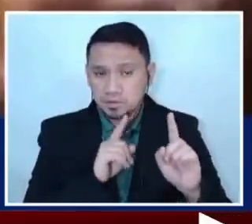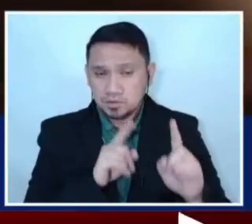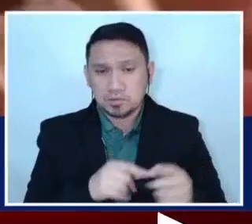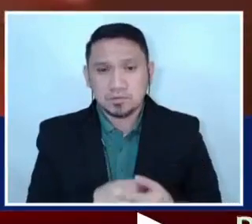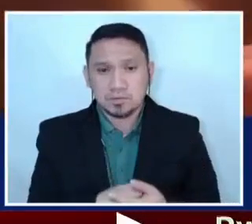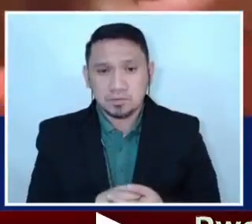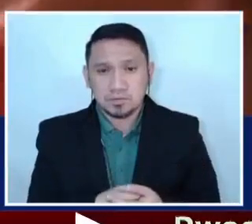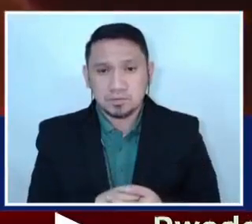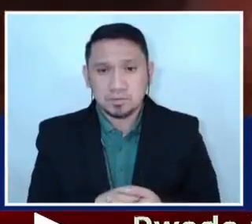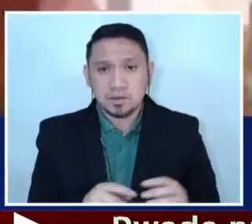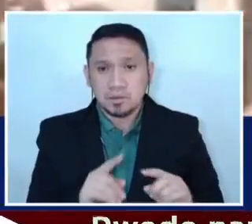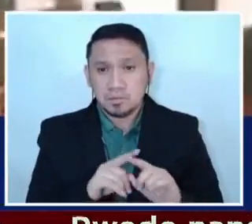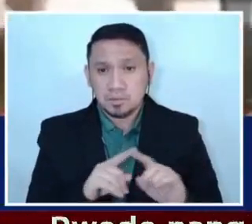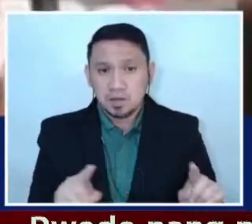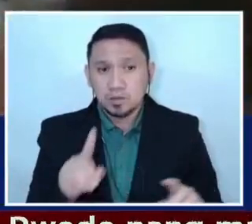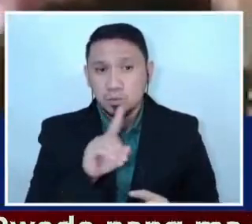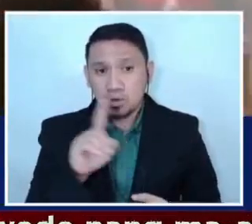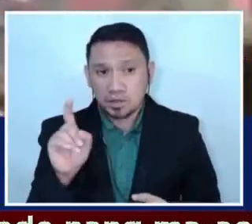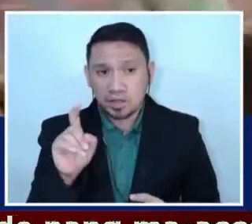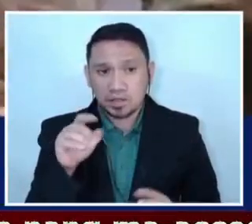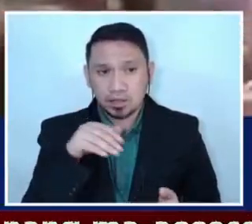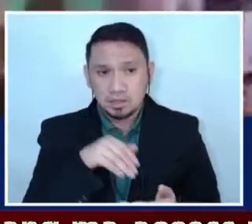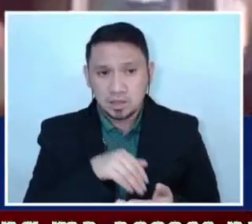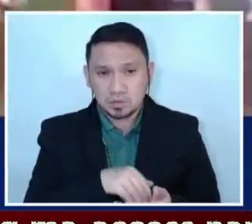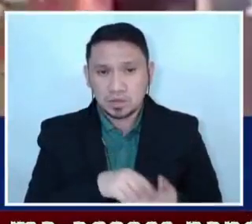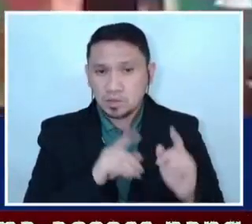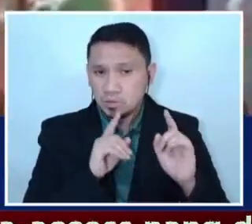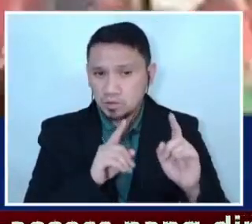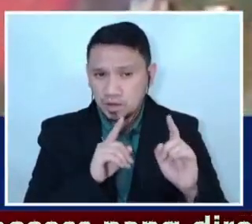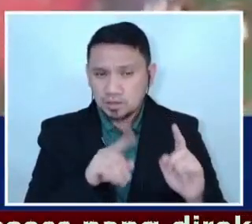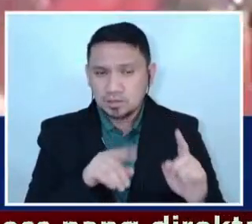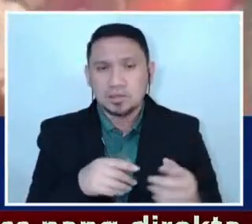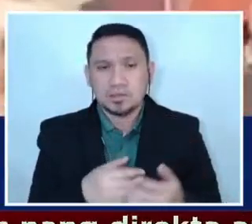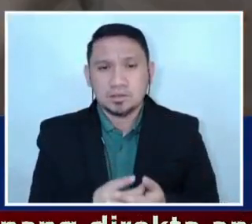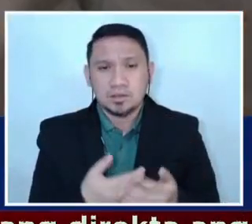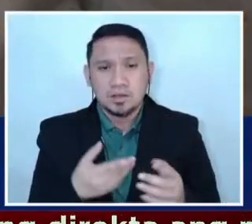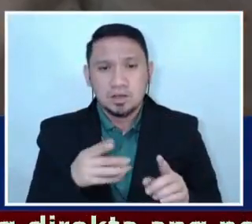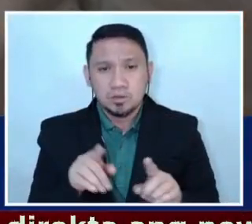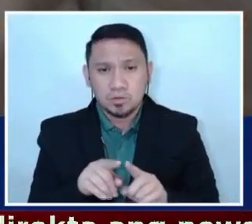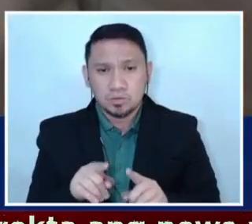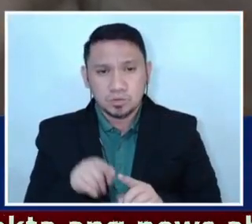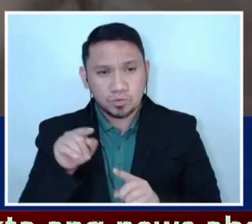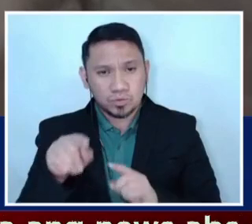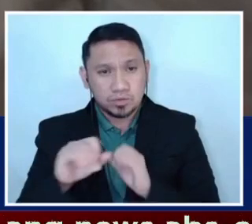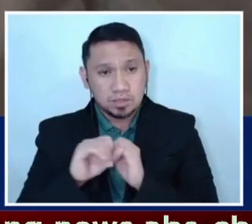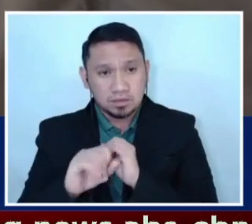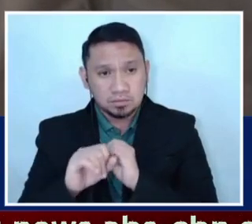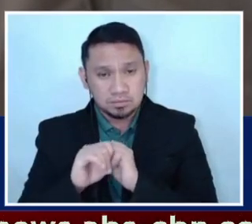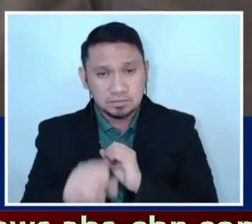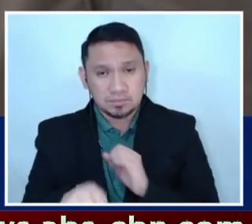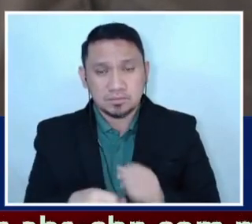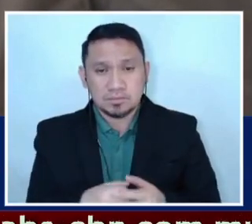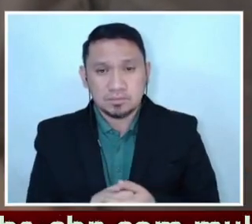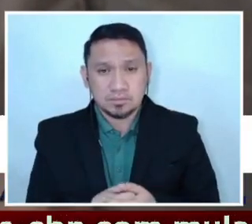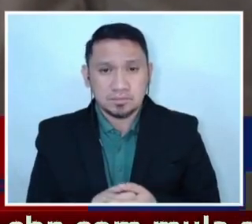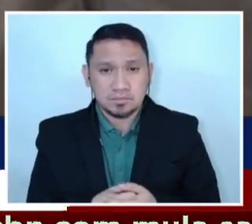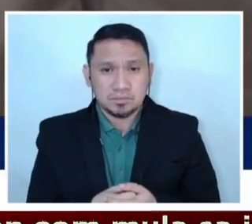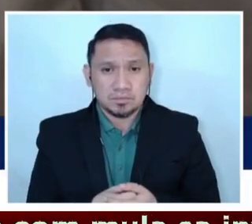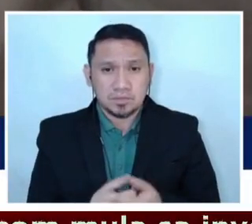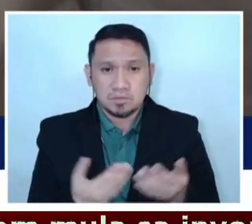higit 100,000 ang sumama mula sa caravan at sa aktual na rally. 15 to 20,000 is